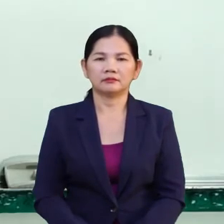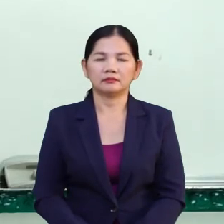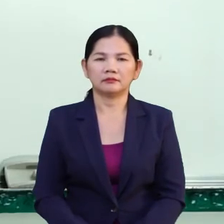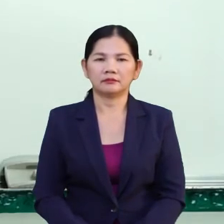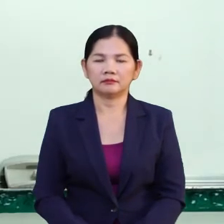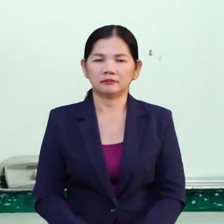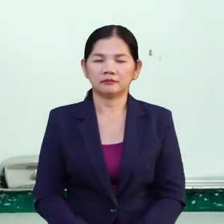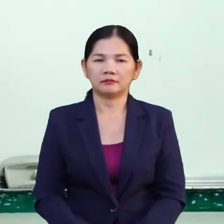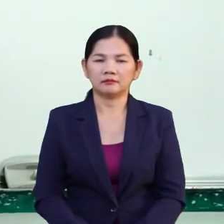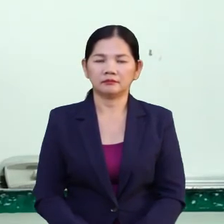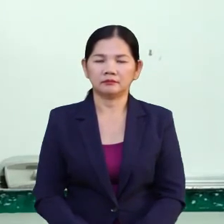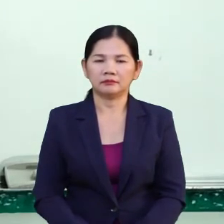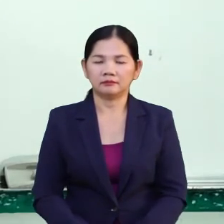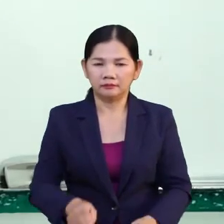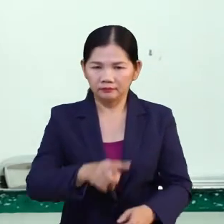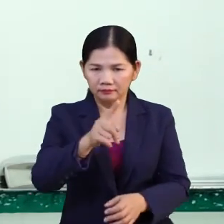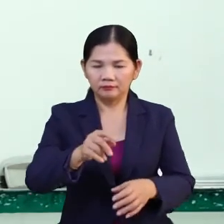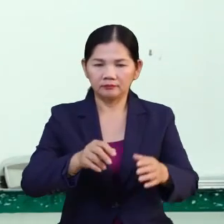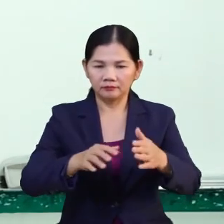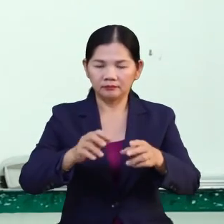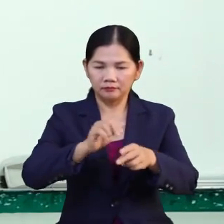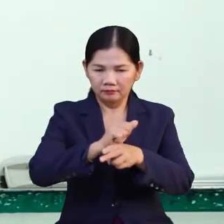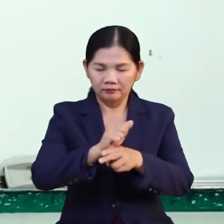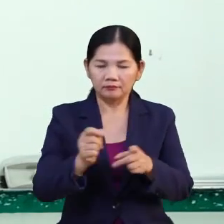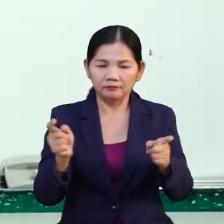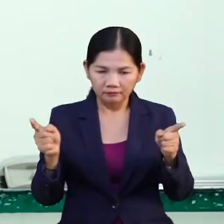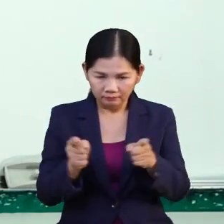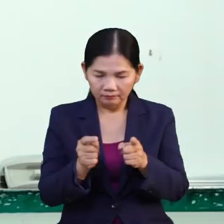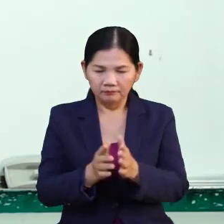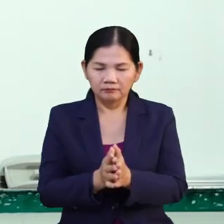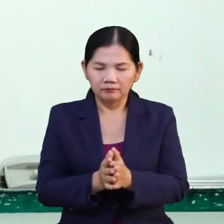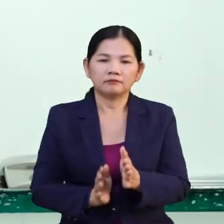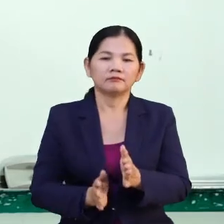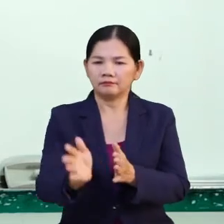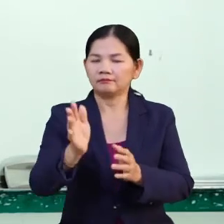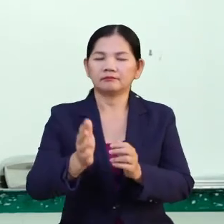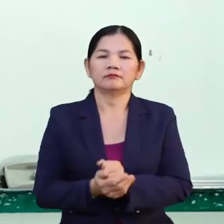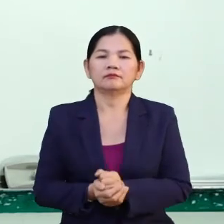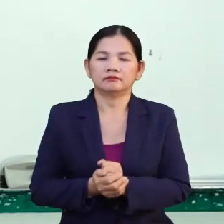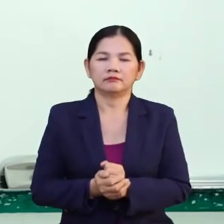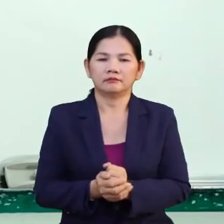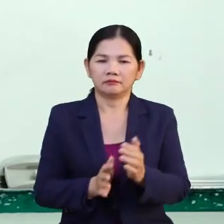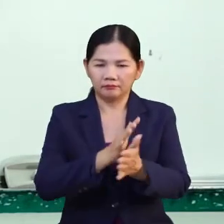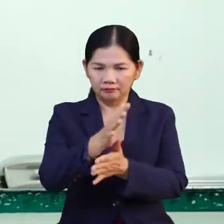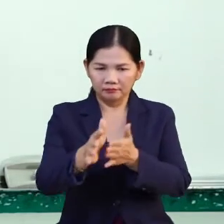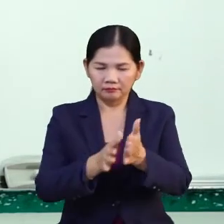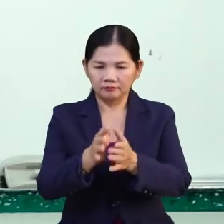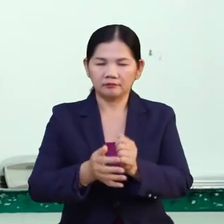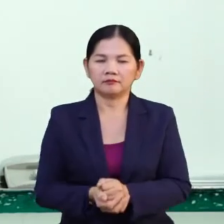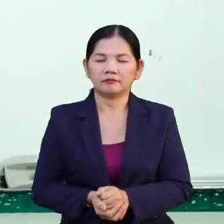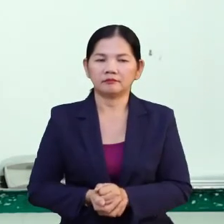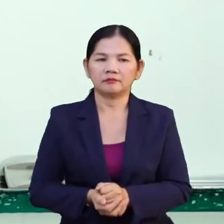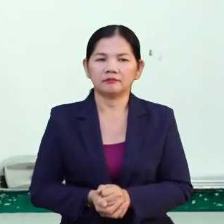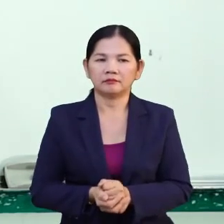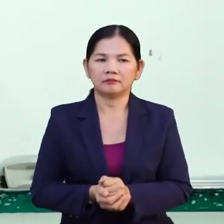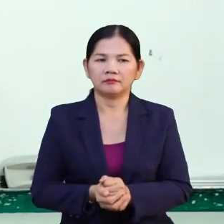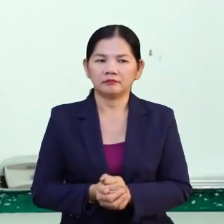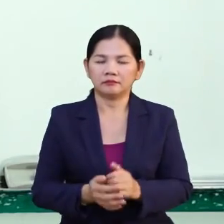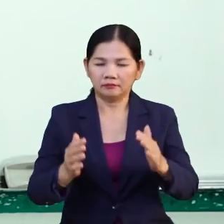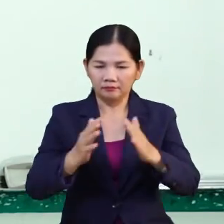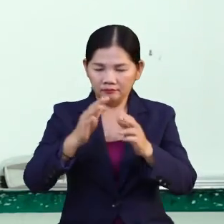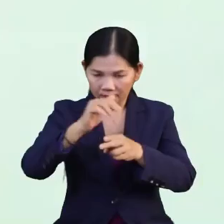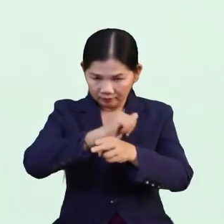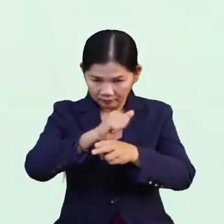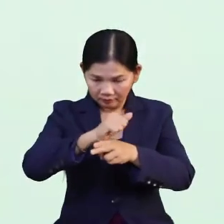ចាកូនកាប់ឲ្យលឿនលឿនណាកូនណាកិច្ចការផ្ទះយើងខ្លីដែរទេកាត់លឿនលឿនទៅចាអ្នកគ្រូអានកូនស្ដាប់កិច្ចការ